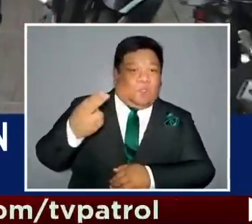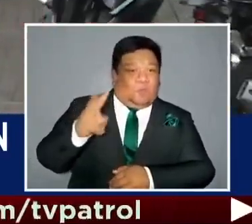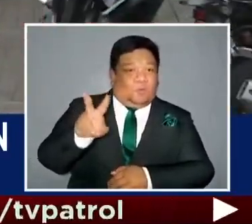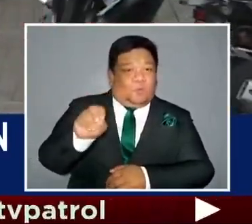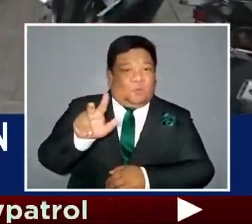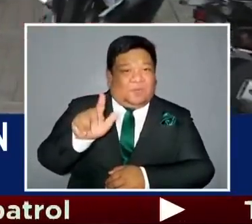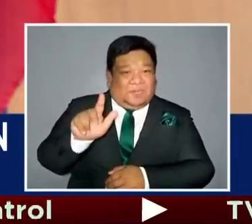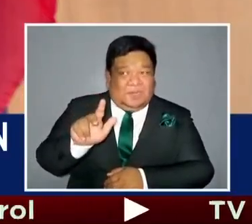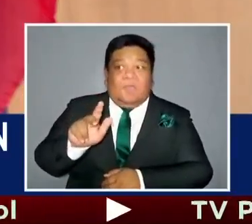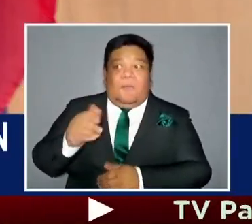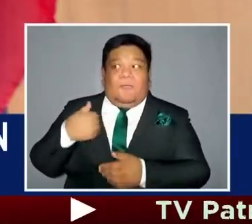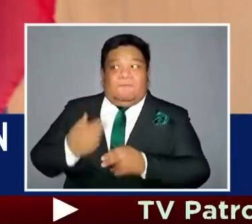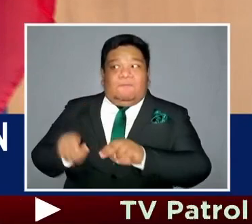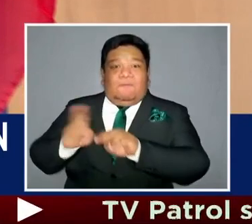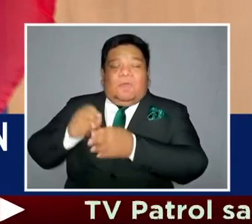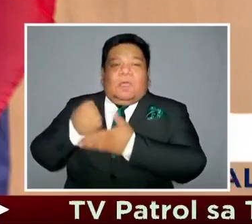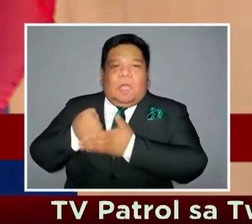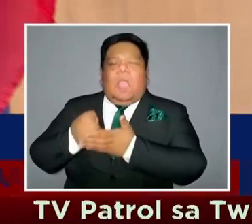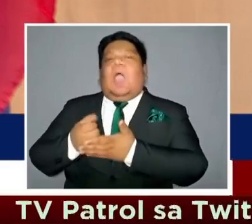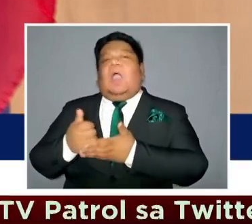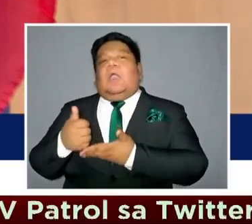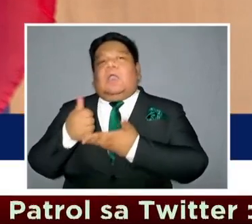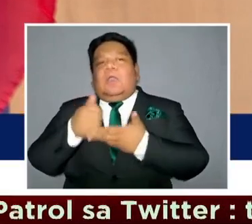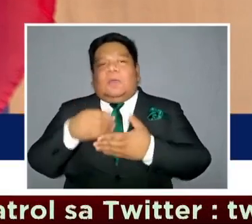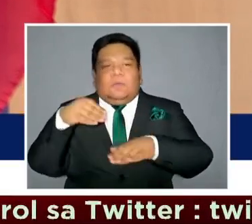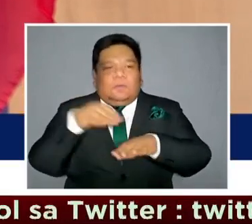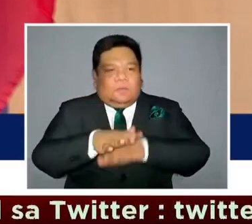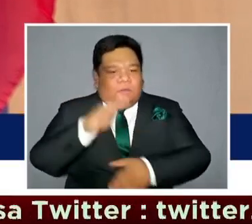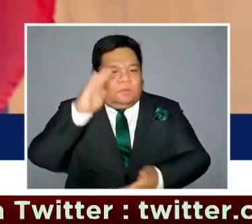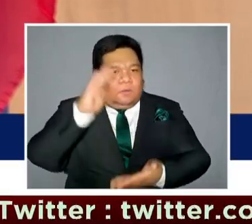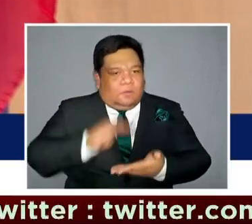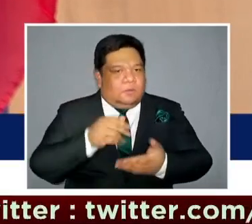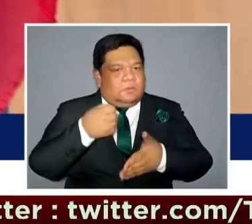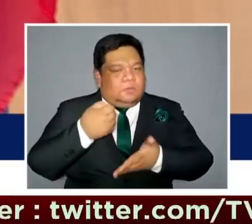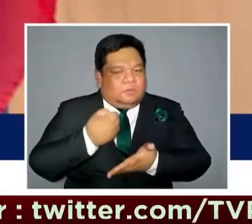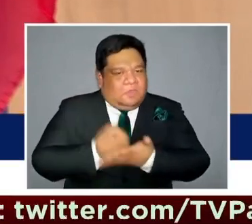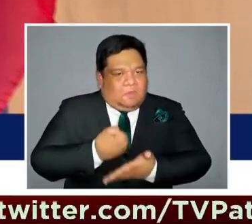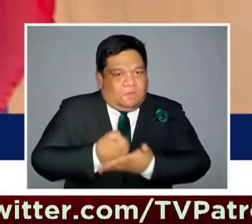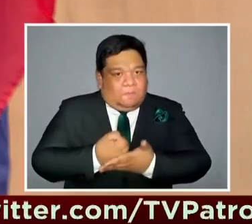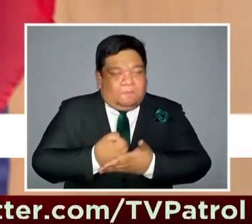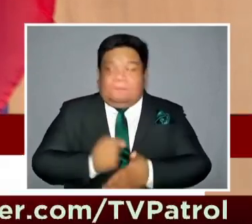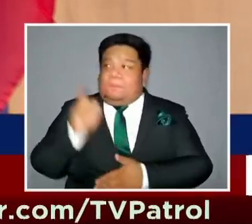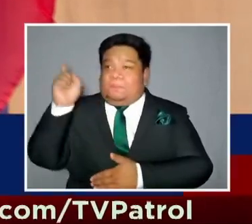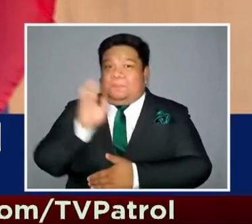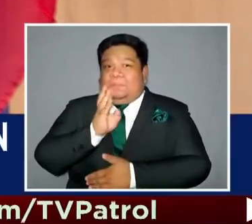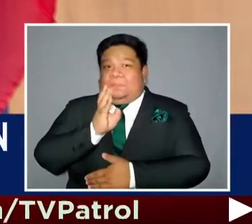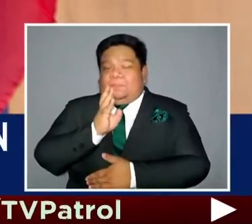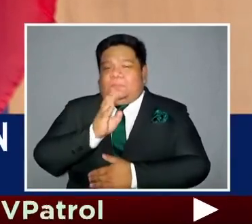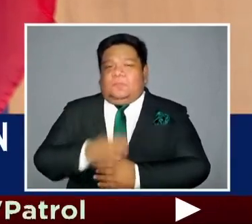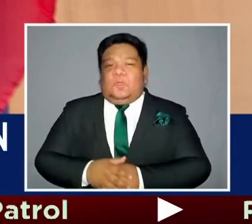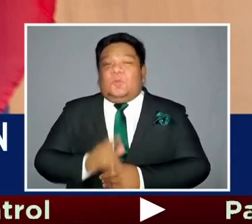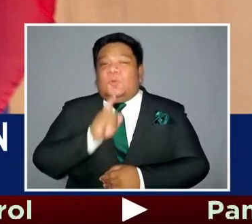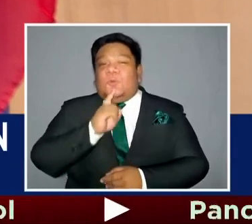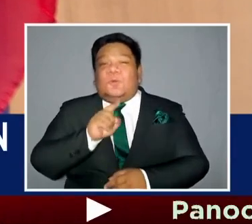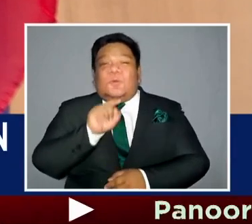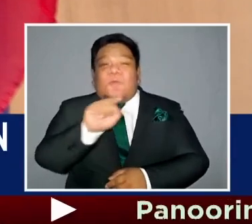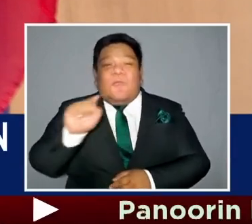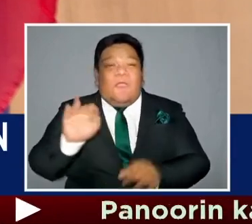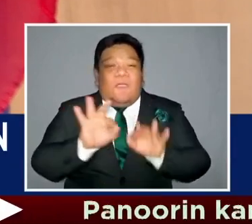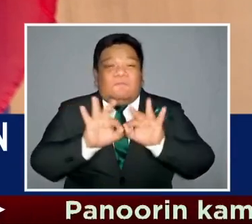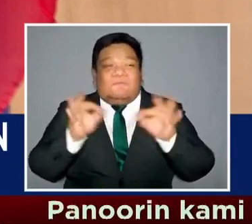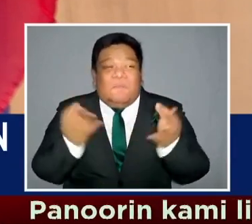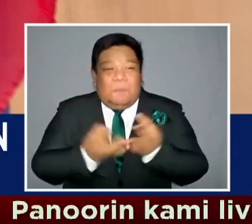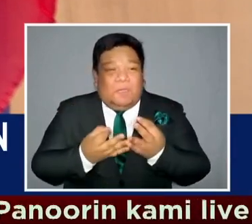ng mahihirap. Malaki ang itinaas ng kita ng mga pamilyang malapit sa poverty threshold